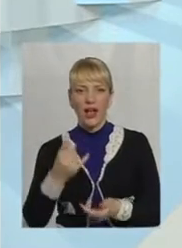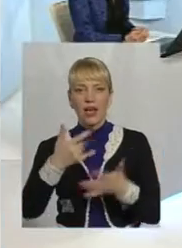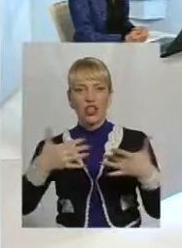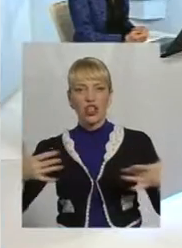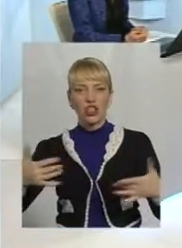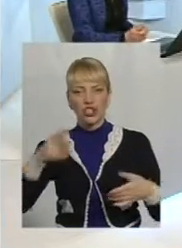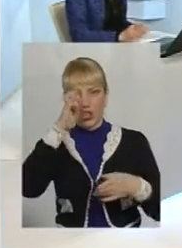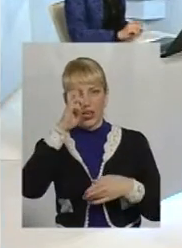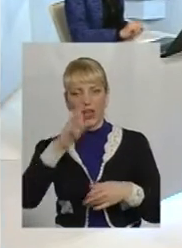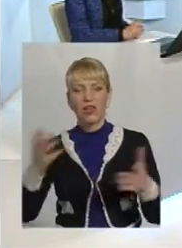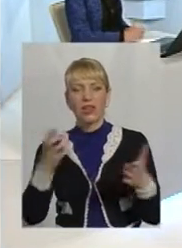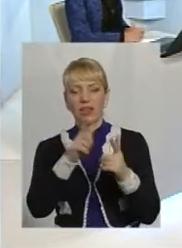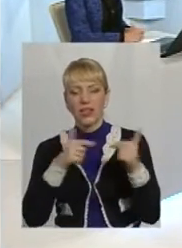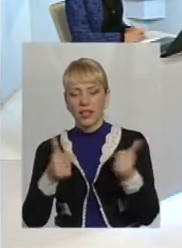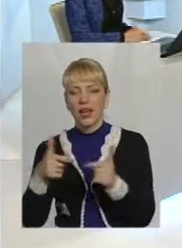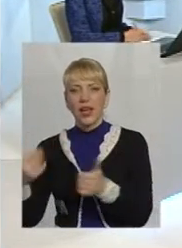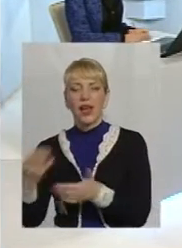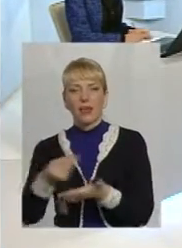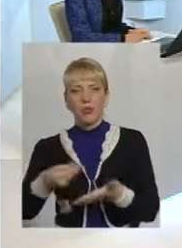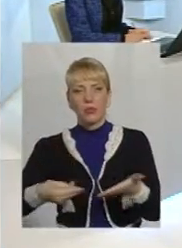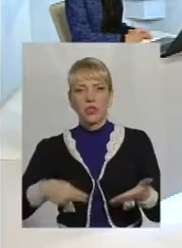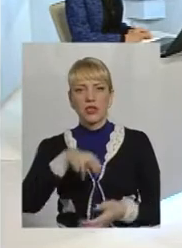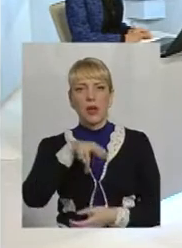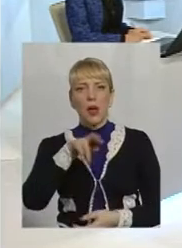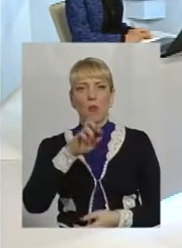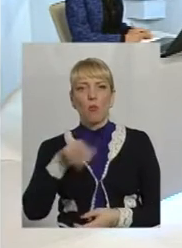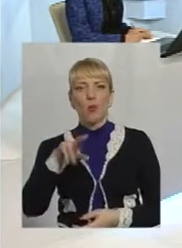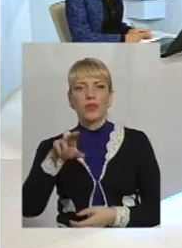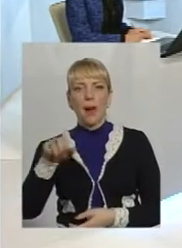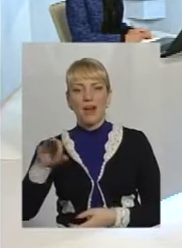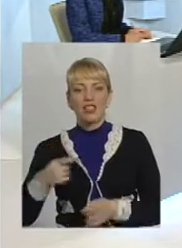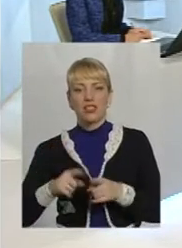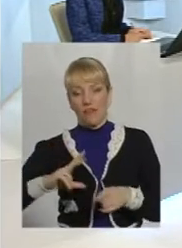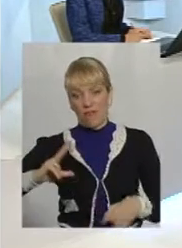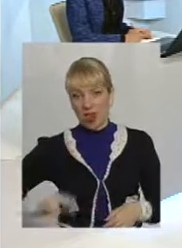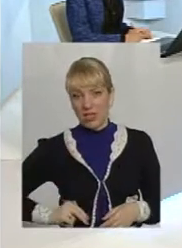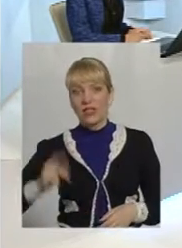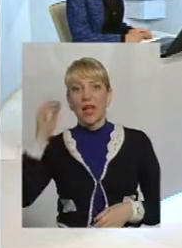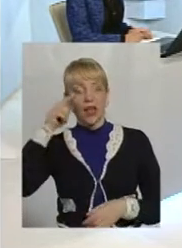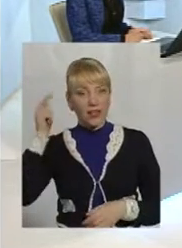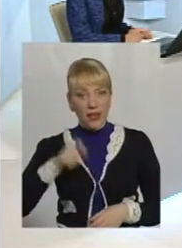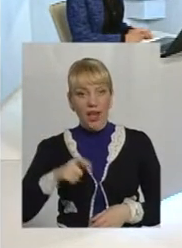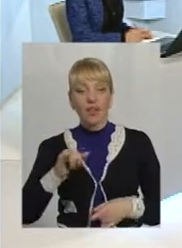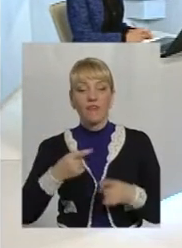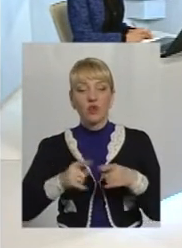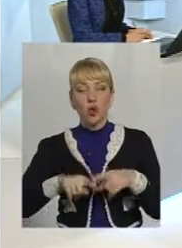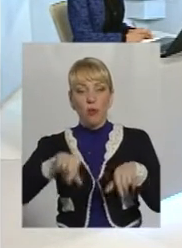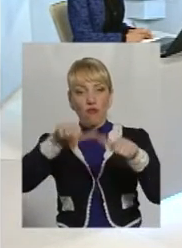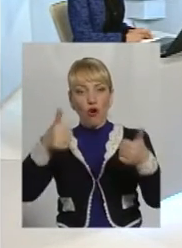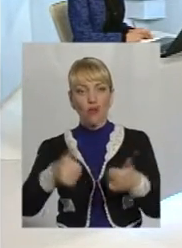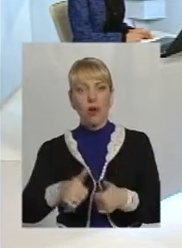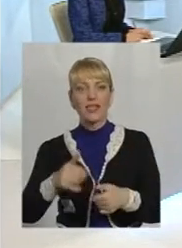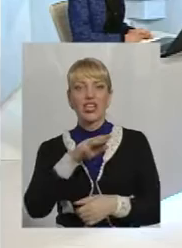інші країни, які підписували Будапештський меморандум, ядерні в першу чергу, Франція, Китай, і в цьому форматі у